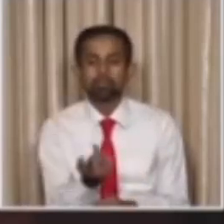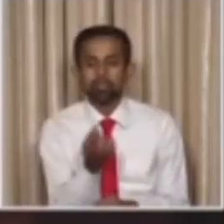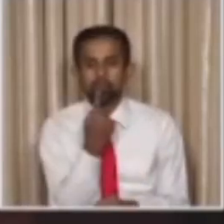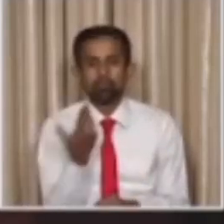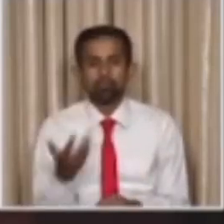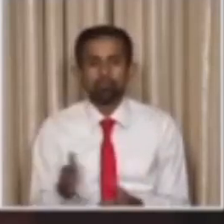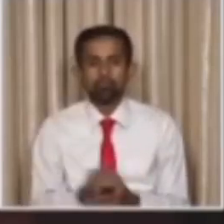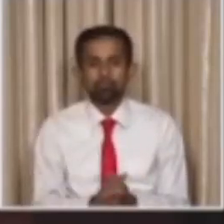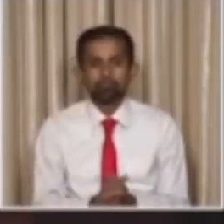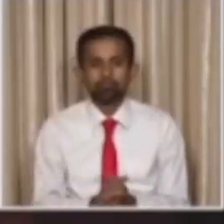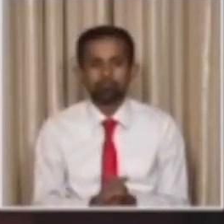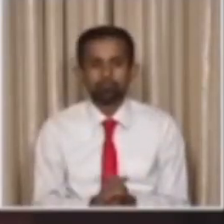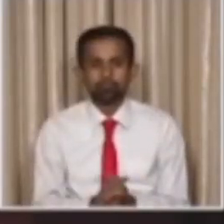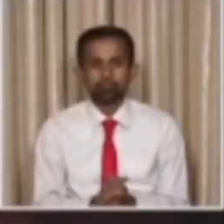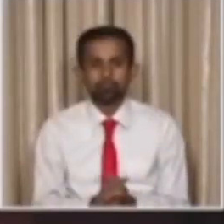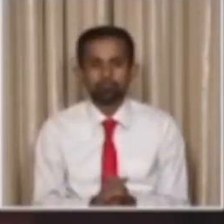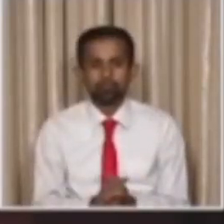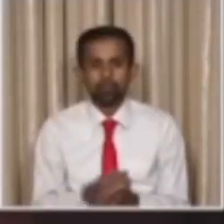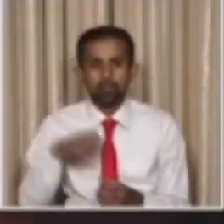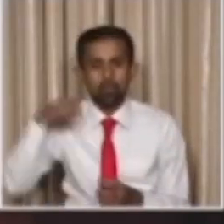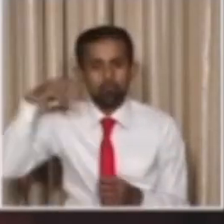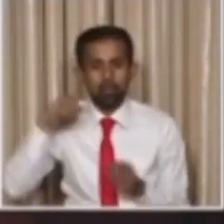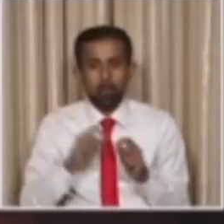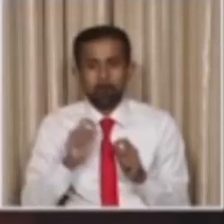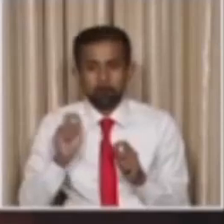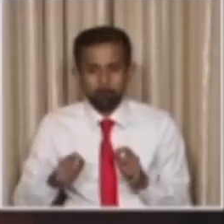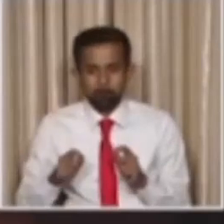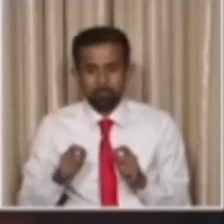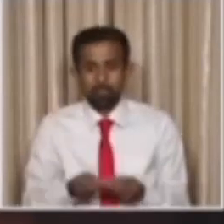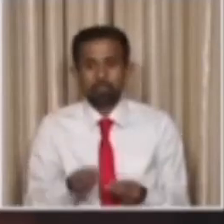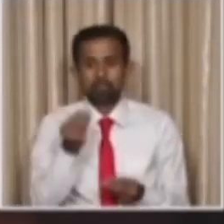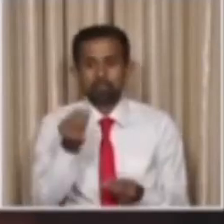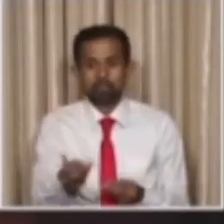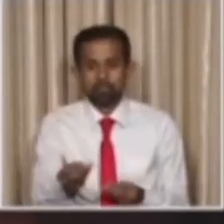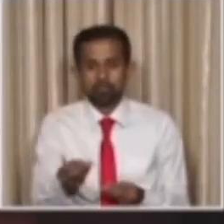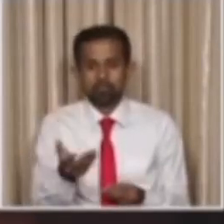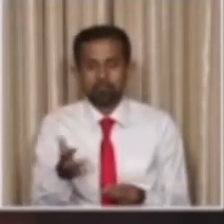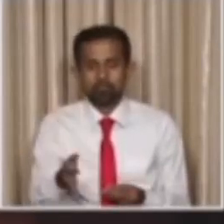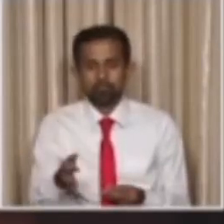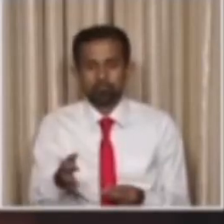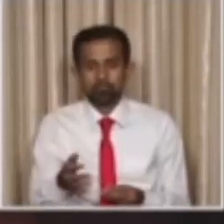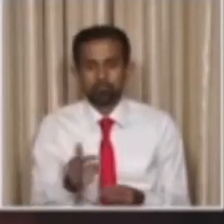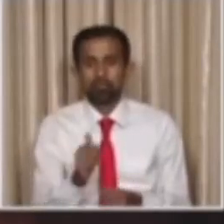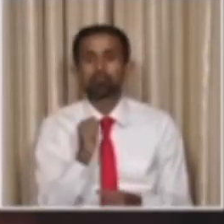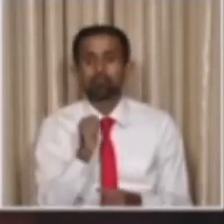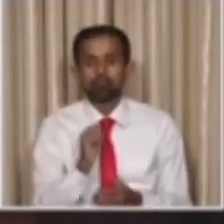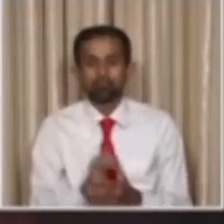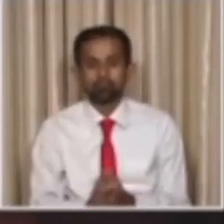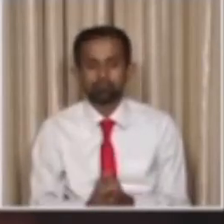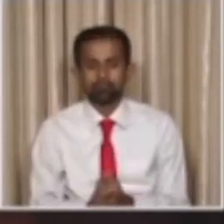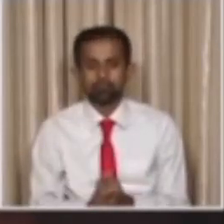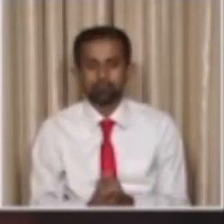තිබේද? ඒ සඳහා විදුලි බල මණ්ඩලය විසින් ඉදිරිපත් කර ඇති හේතු මොනවාද?